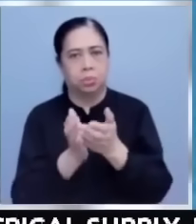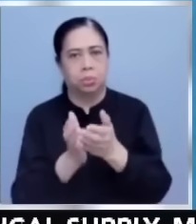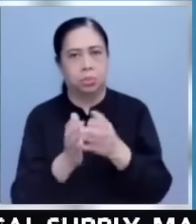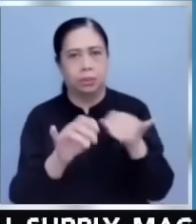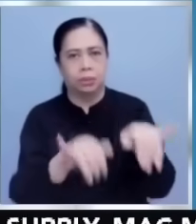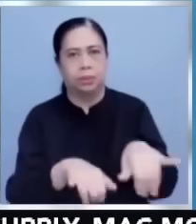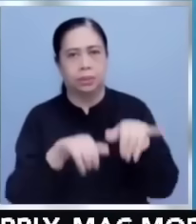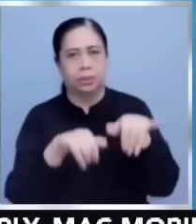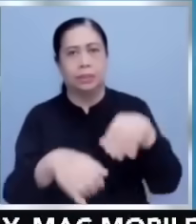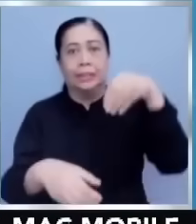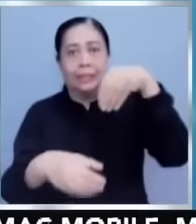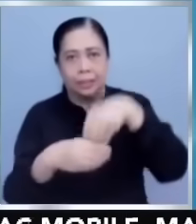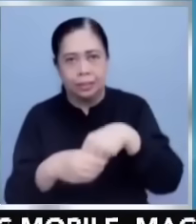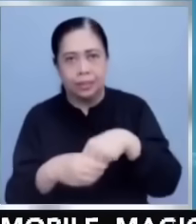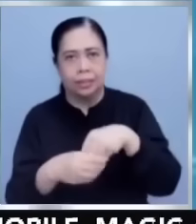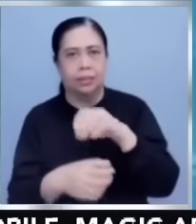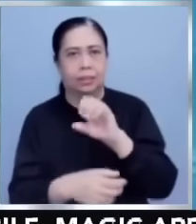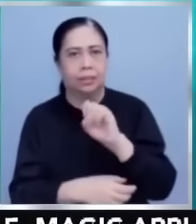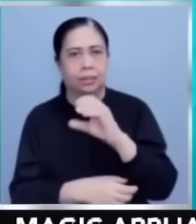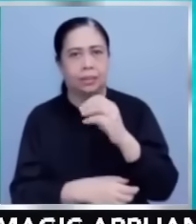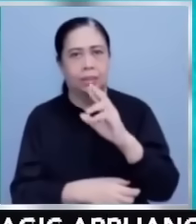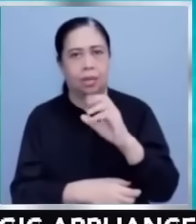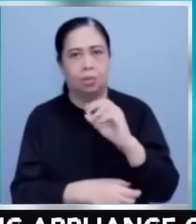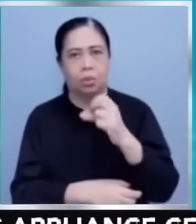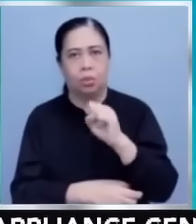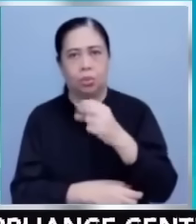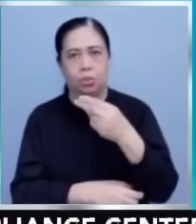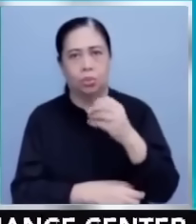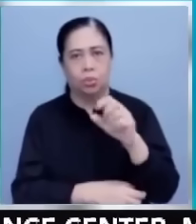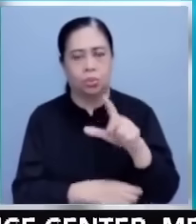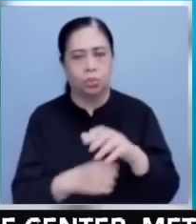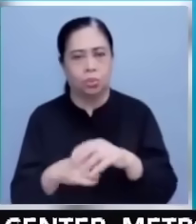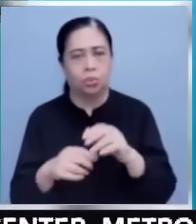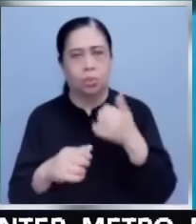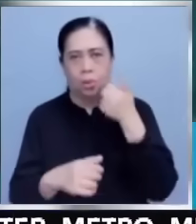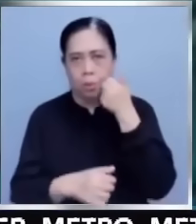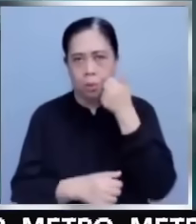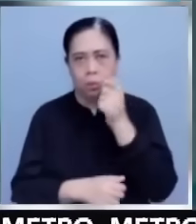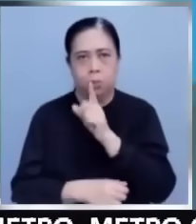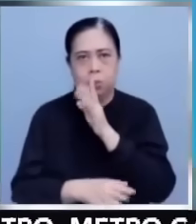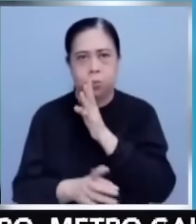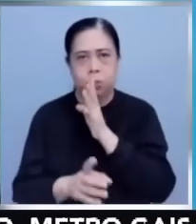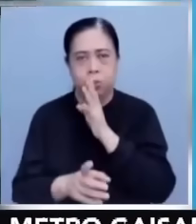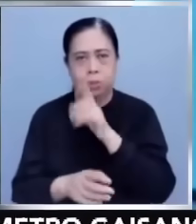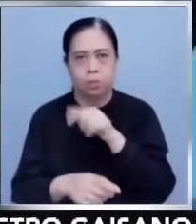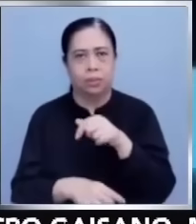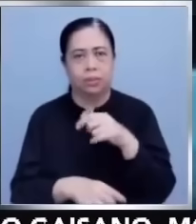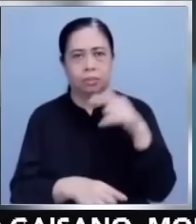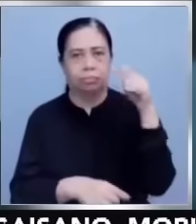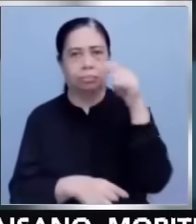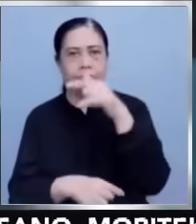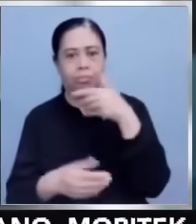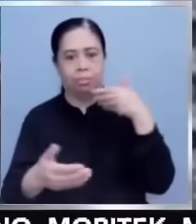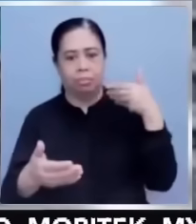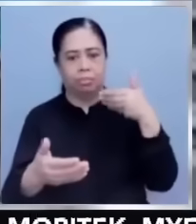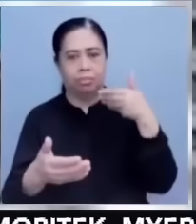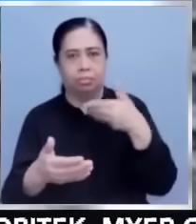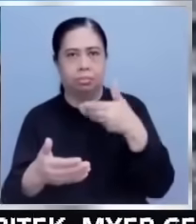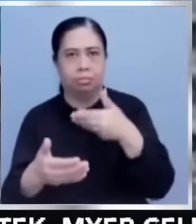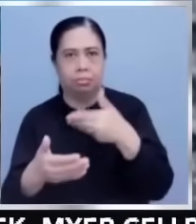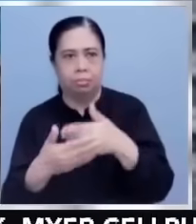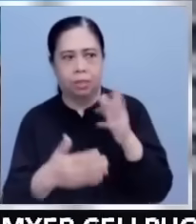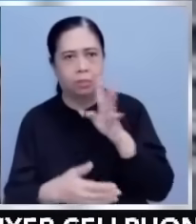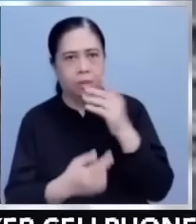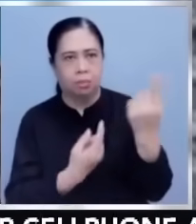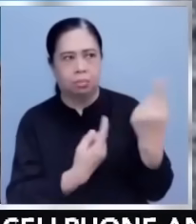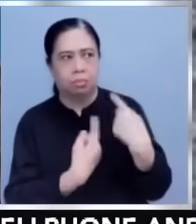mismo ng Scarborough malapit sa entrada. Panay din ang radio challenge nila sa eroplano ng BIFAR habang palapit ito sa Bangura. Nakatotal